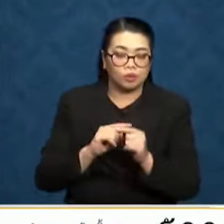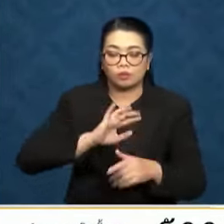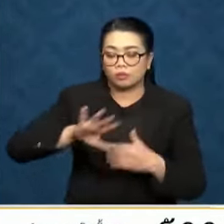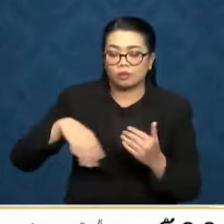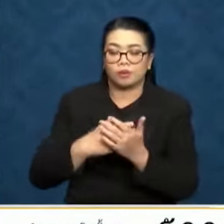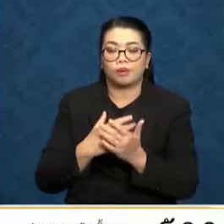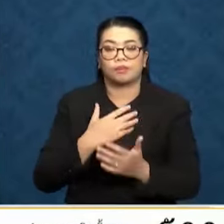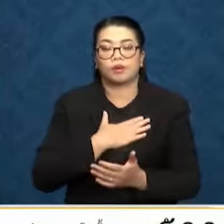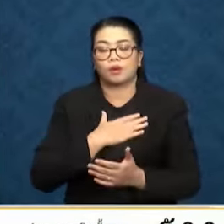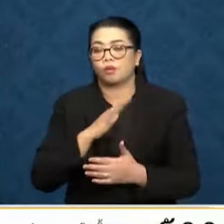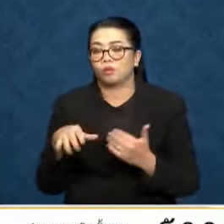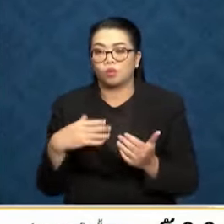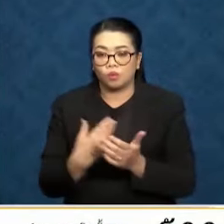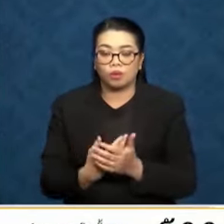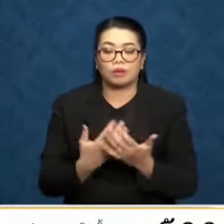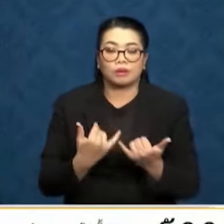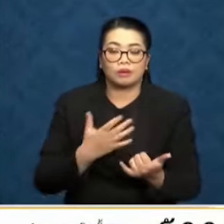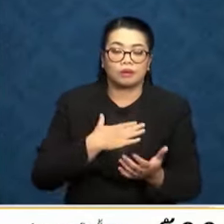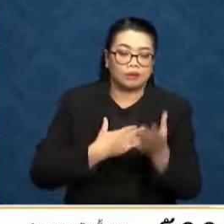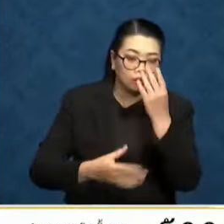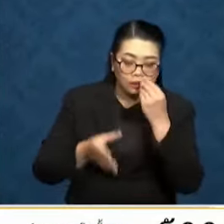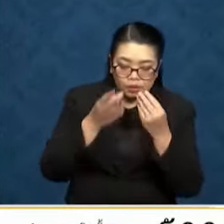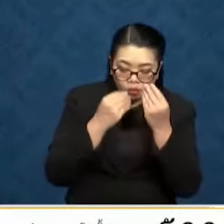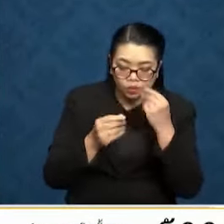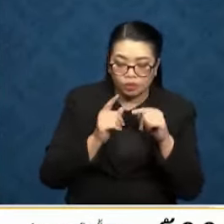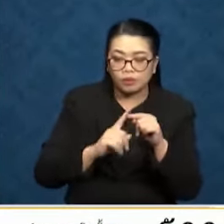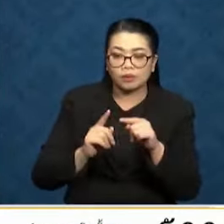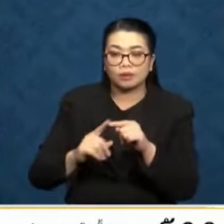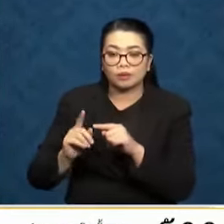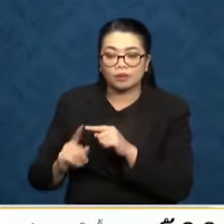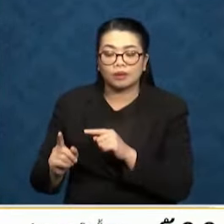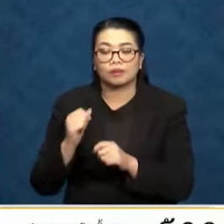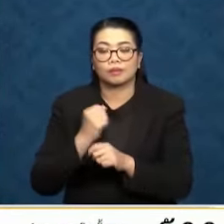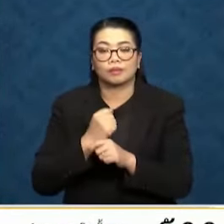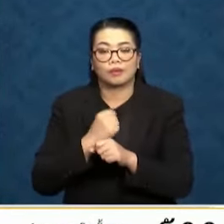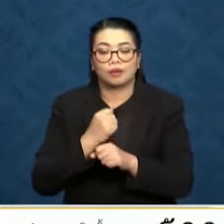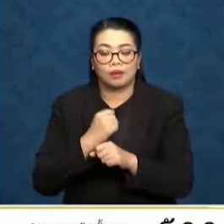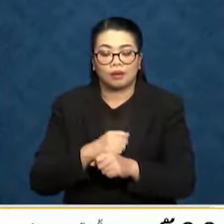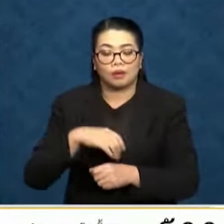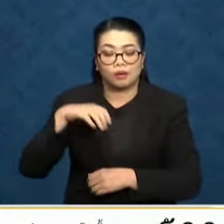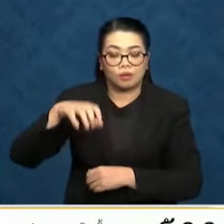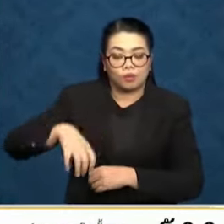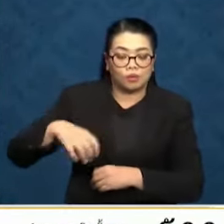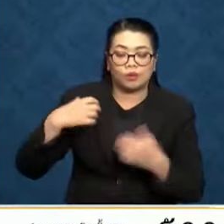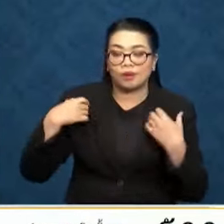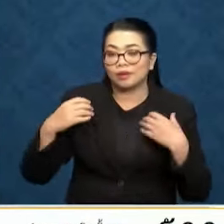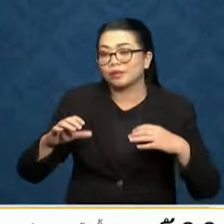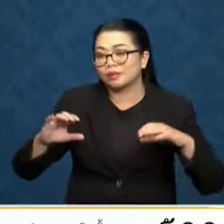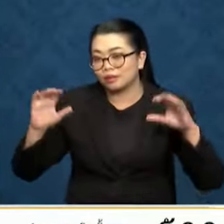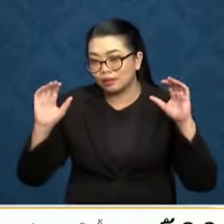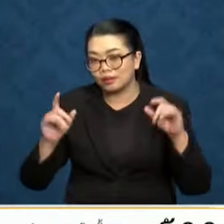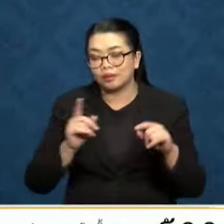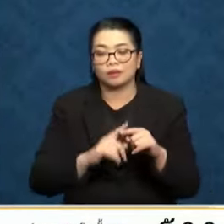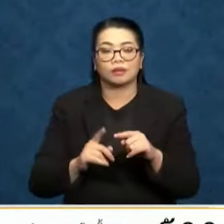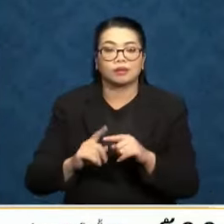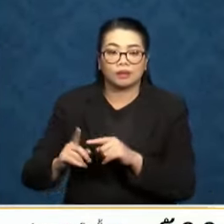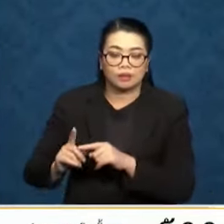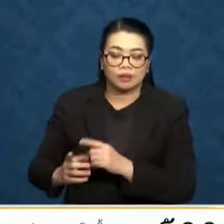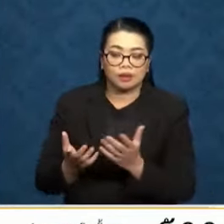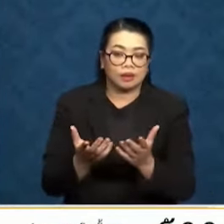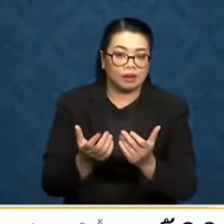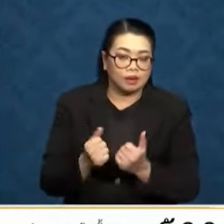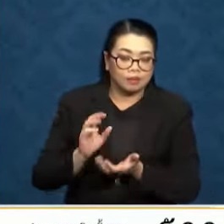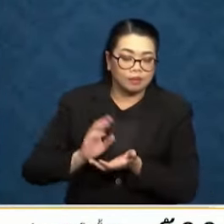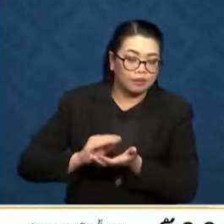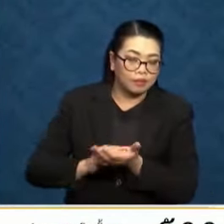ค่ะสิ่งที่ดิฉันเรียนรู้นะคะจากการทำงานกับหน่วยงานราชการต่างๆแล้วก็รับ